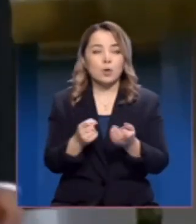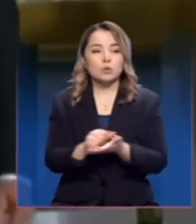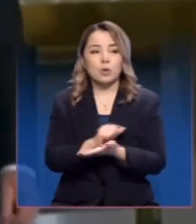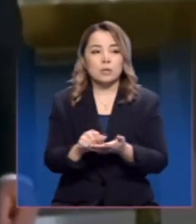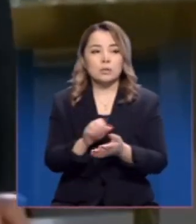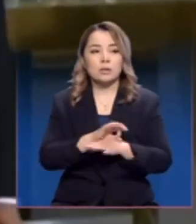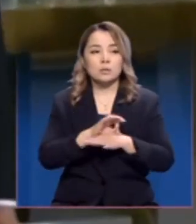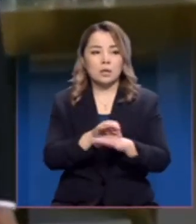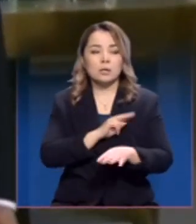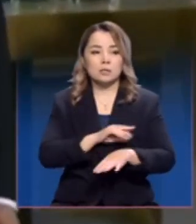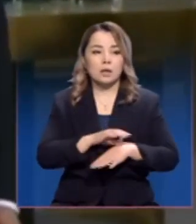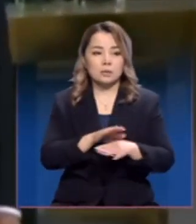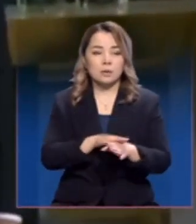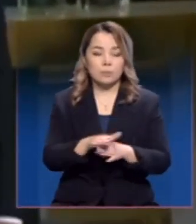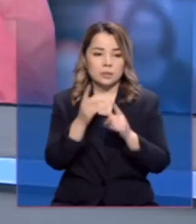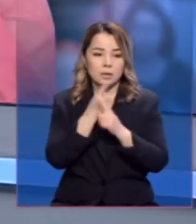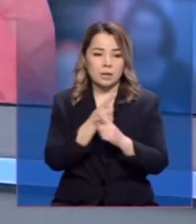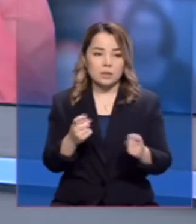құжаттаумен шұғылданып жүр.